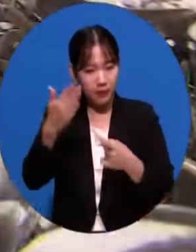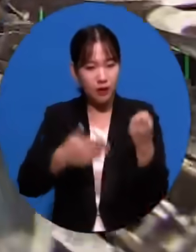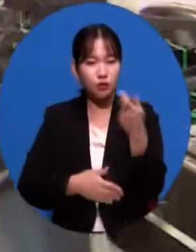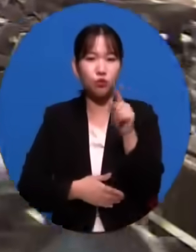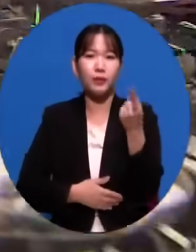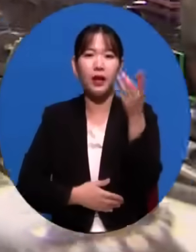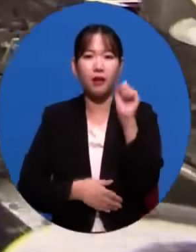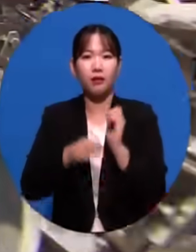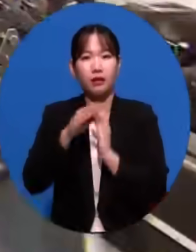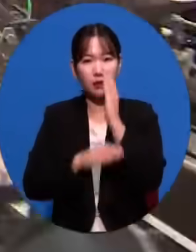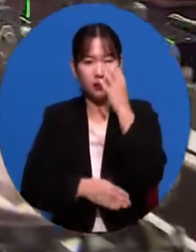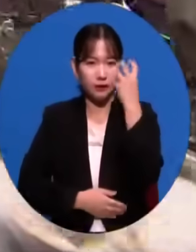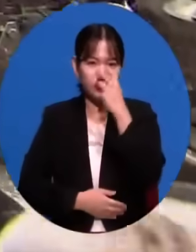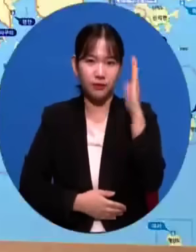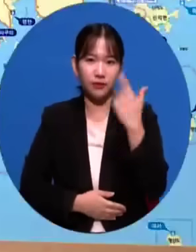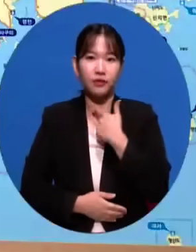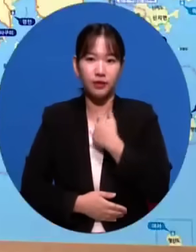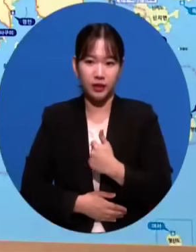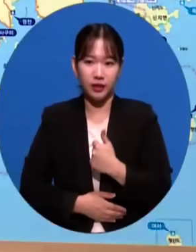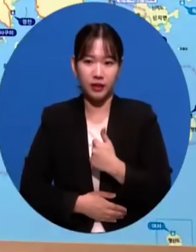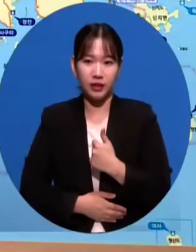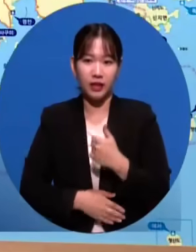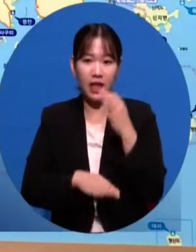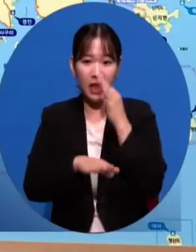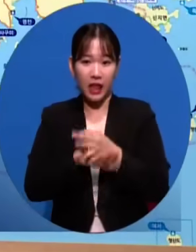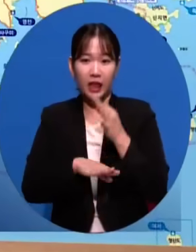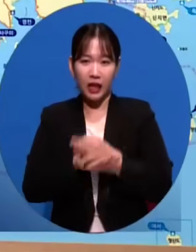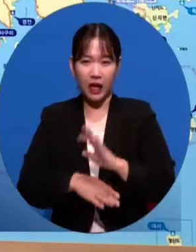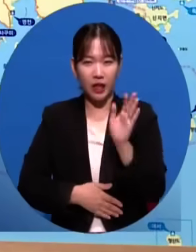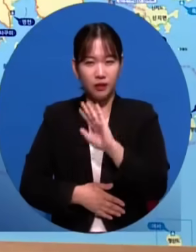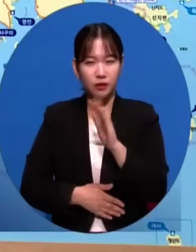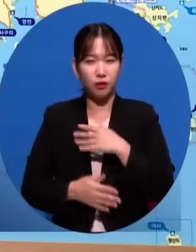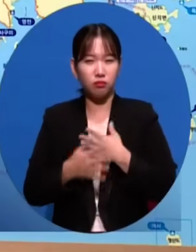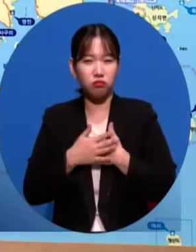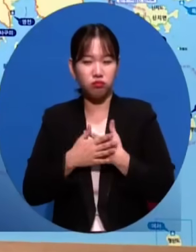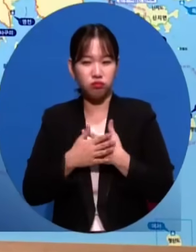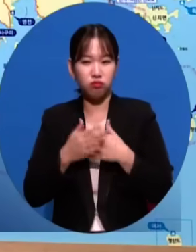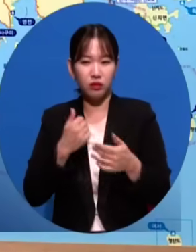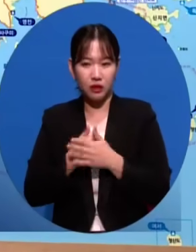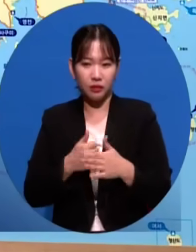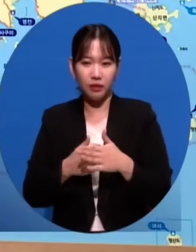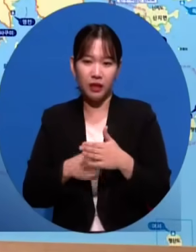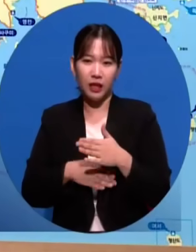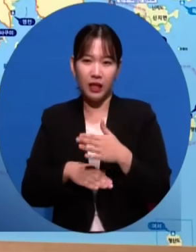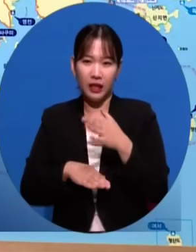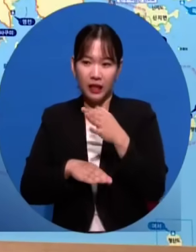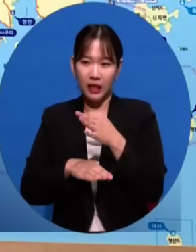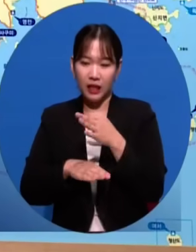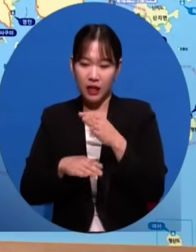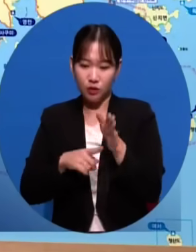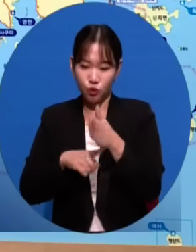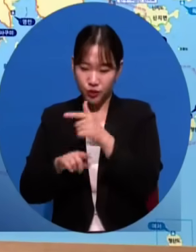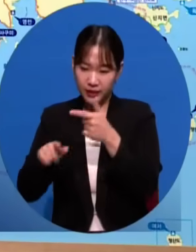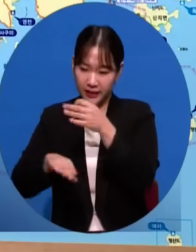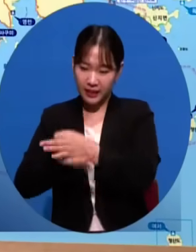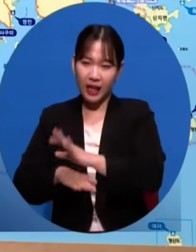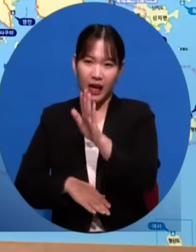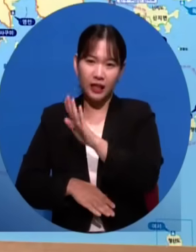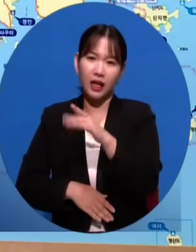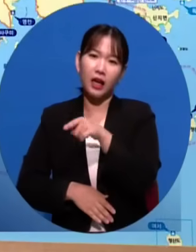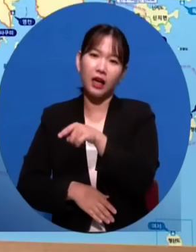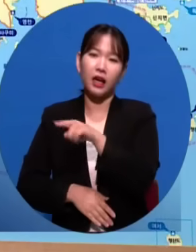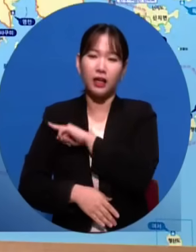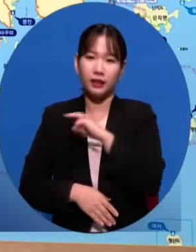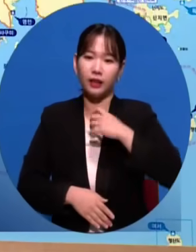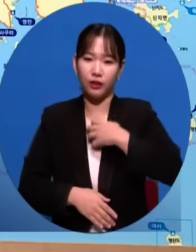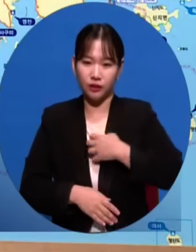수백억 원대로 조사되기도 했습니다. 그 소비 심리가 불안해져서 좀 소비 위축이 가장 우려되는 부분입니다. 국민들이